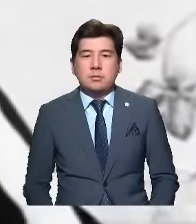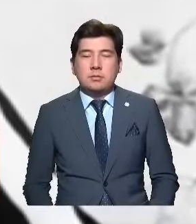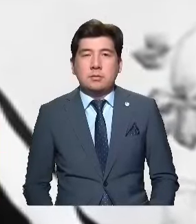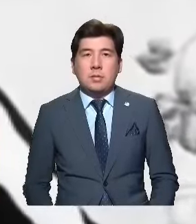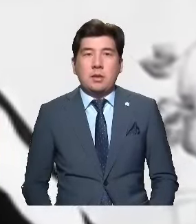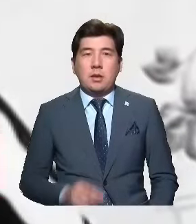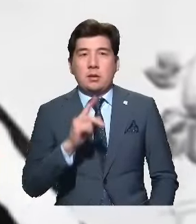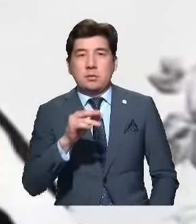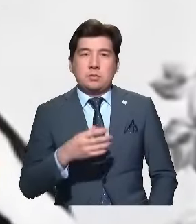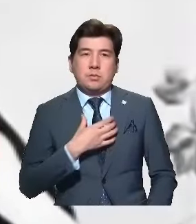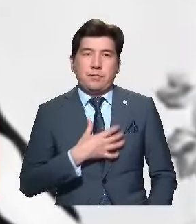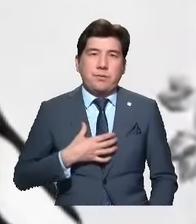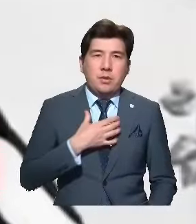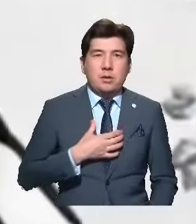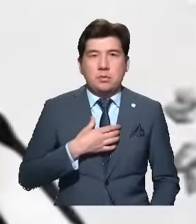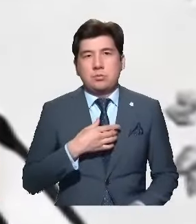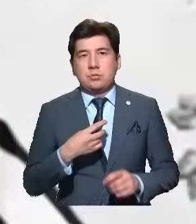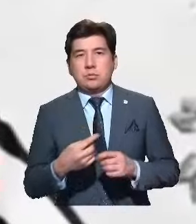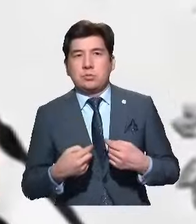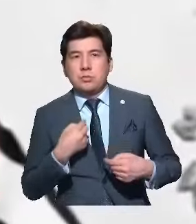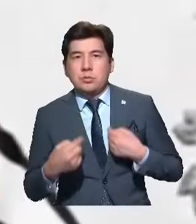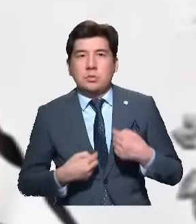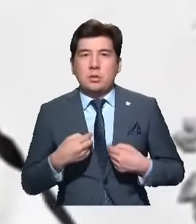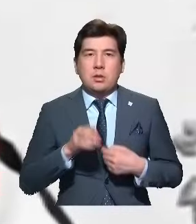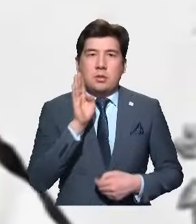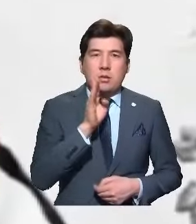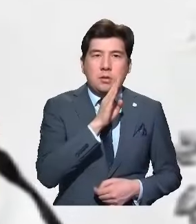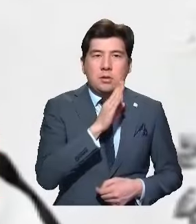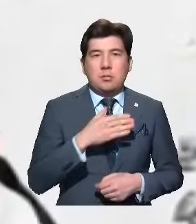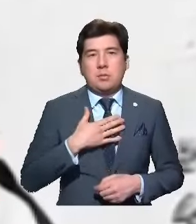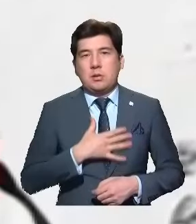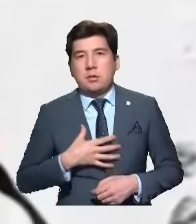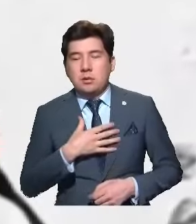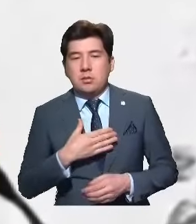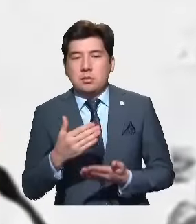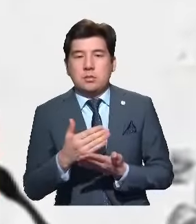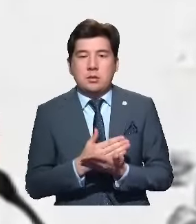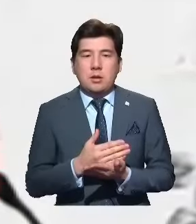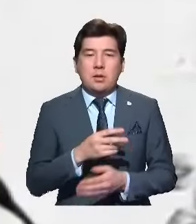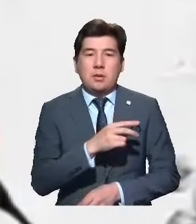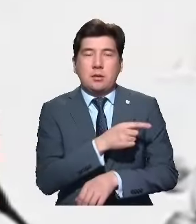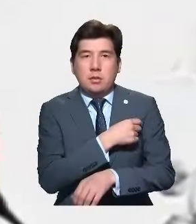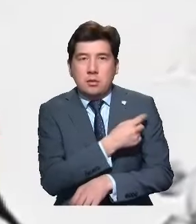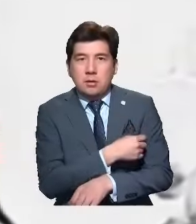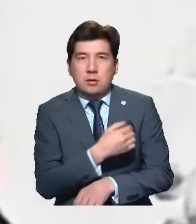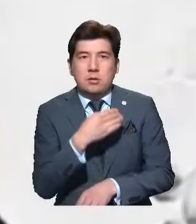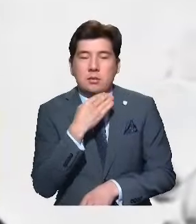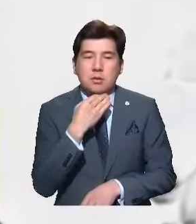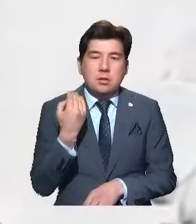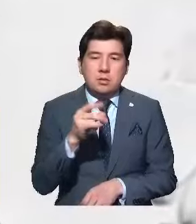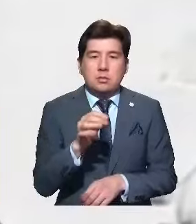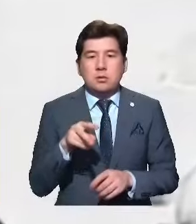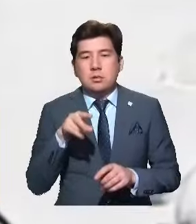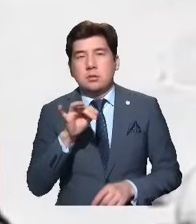Сделанное не дает мне покоя, это меня мучает, моя мама очень переживает. Я прошу прощения у всех и у медработников. Я не хотел причинить никому зла.